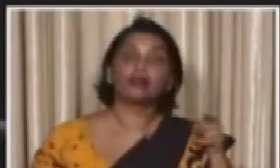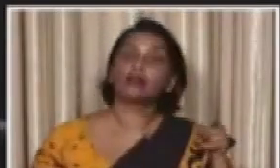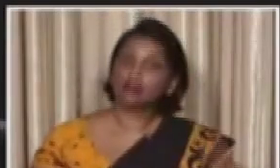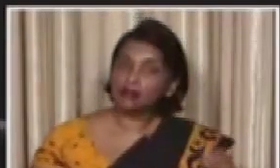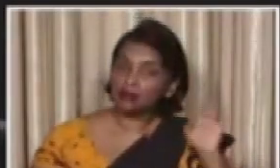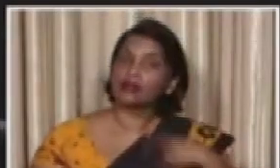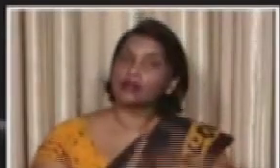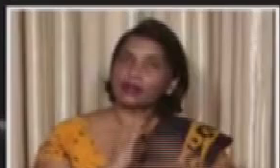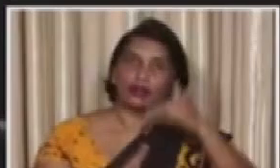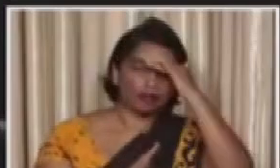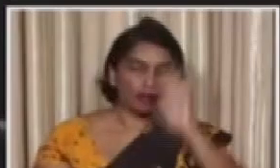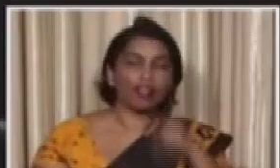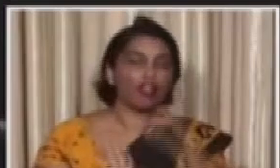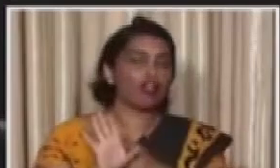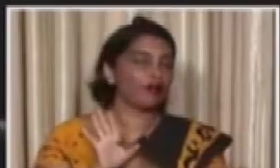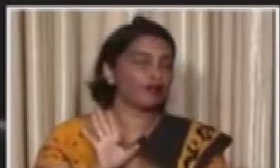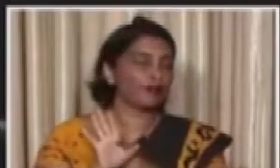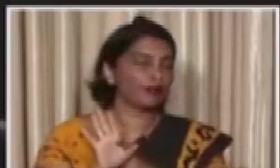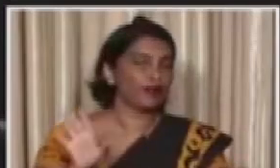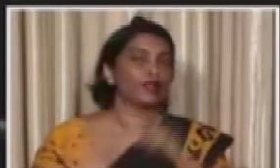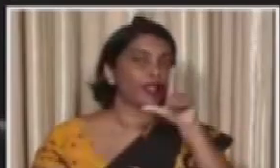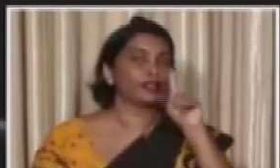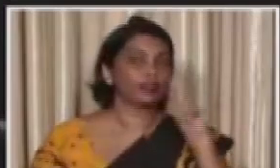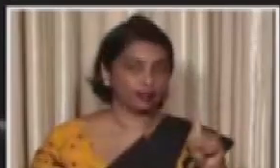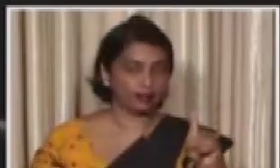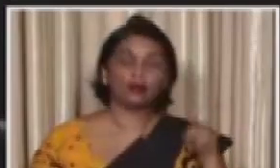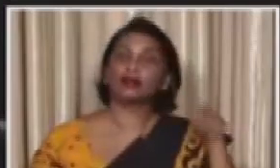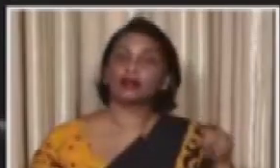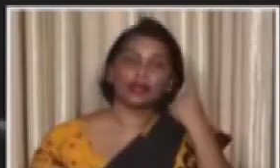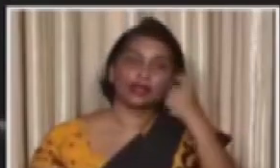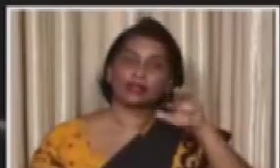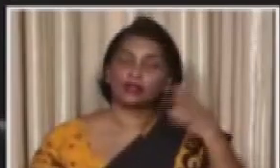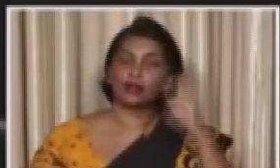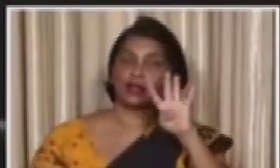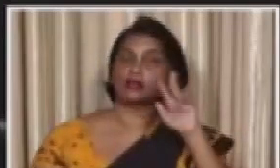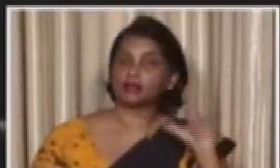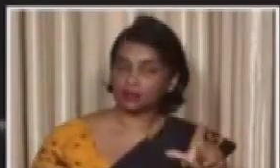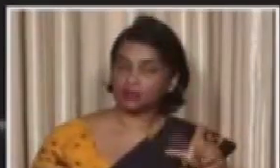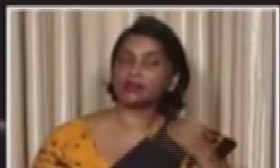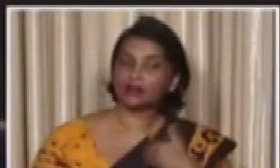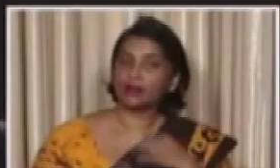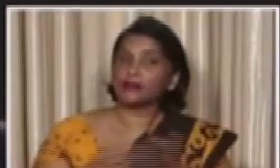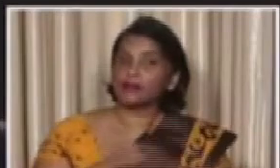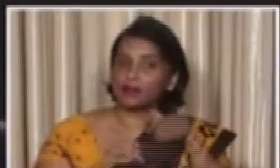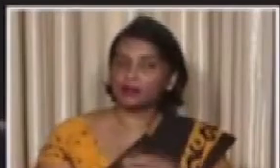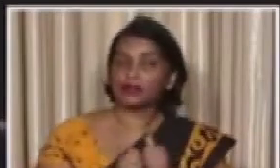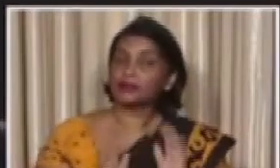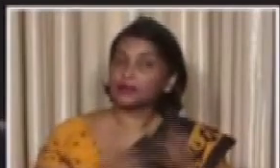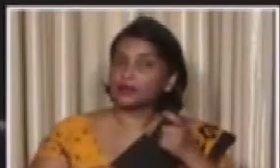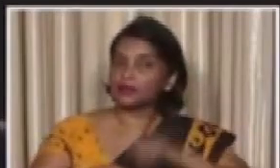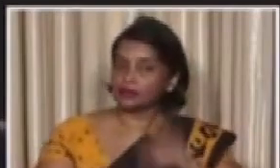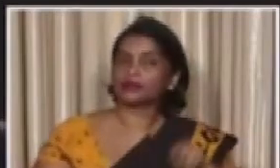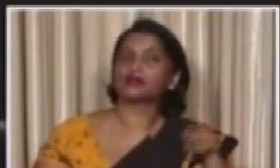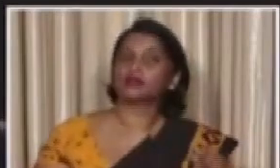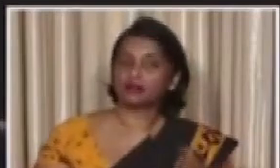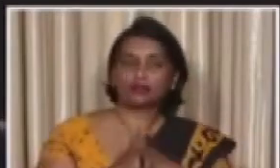එතුමා මෙරට නායකය වන්නේ අවුරුදු 71දී. 1947 අපේ පක්ෂය බිහි කරන අවස්ථාවේ